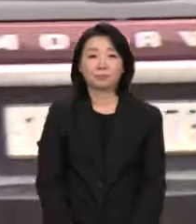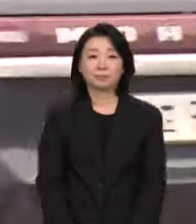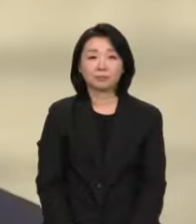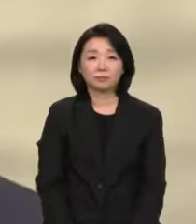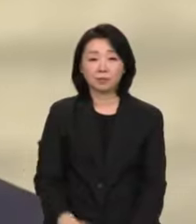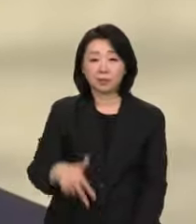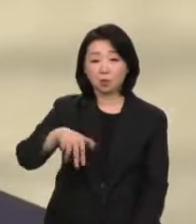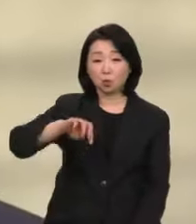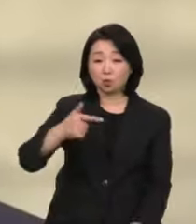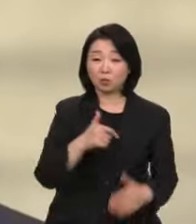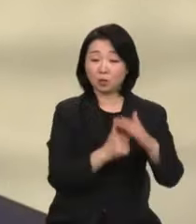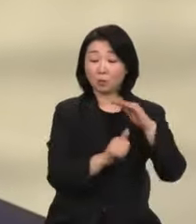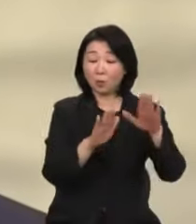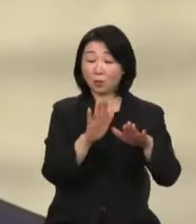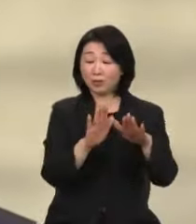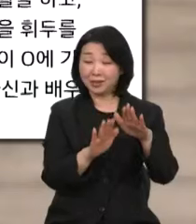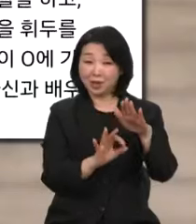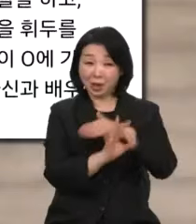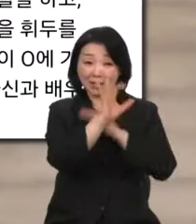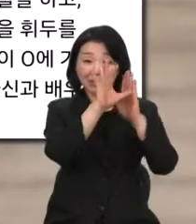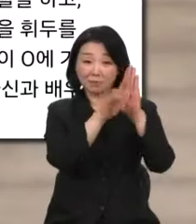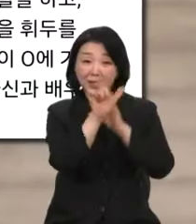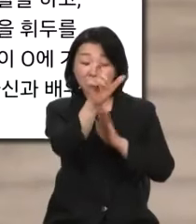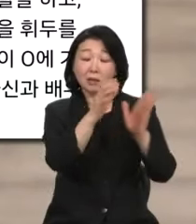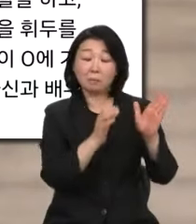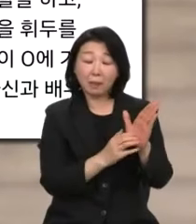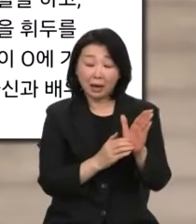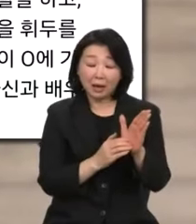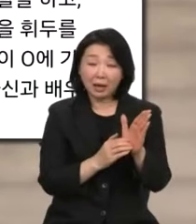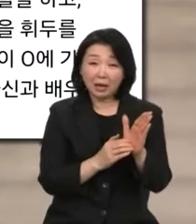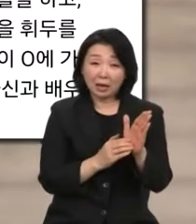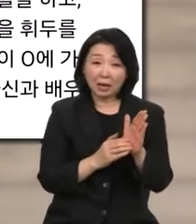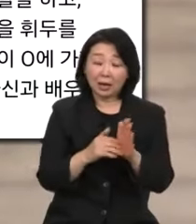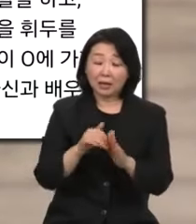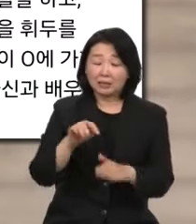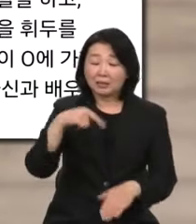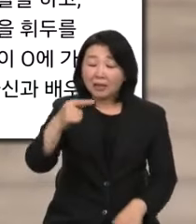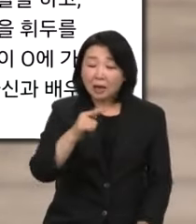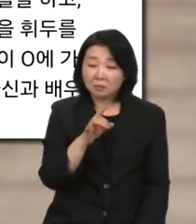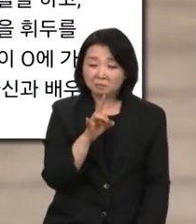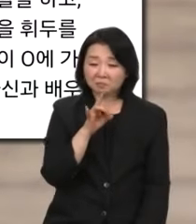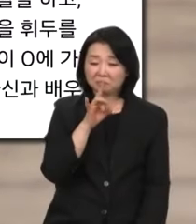조국 대표가 오늘 오전에 올린 글입니다. 차기 서울중앙지검장